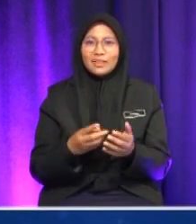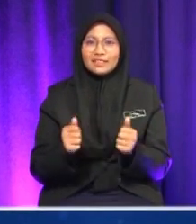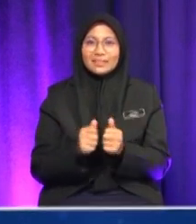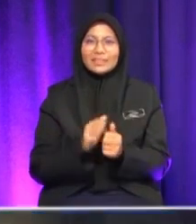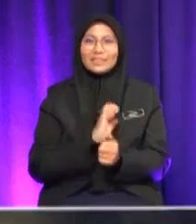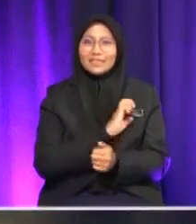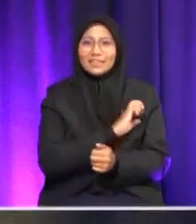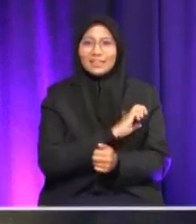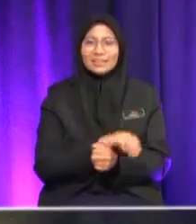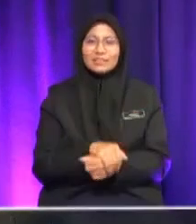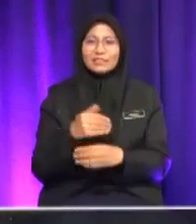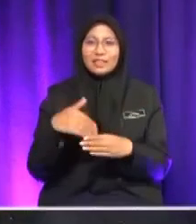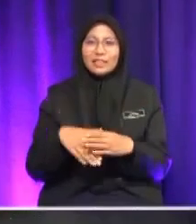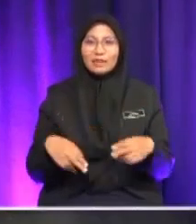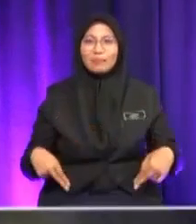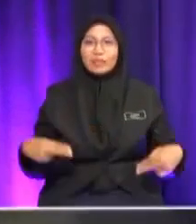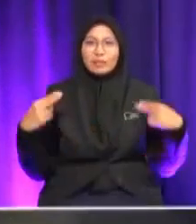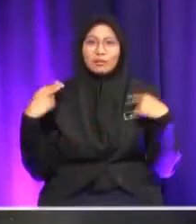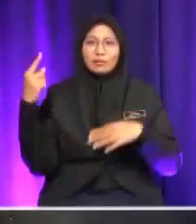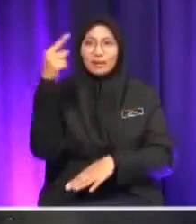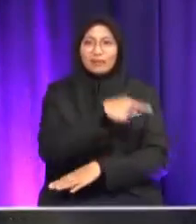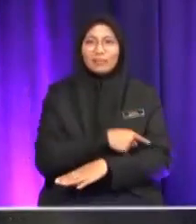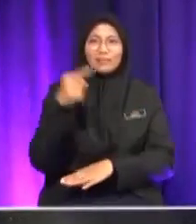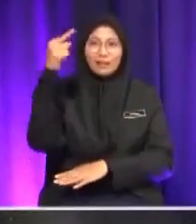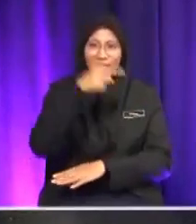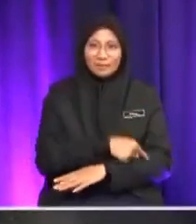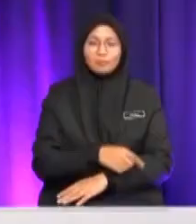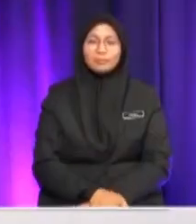jawab? Okey, yeah, Pritika, silakan.